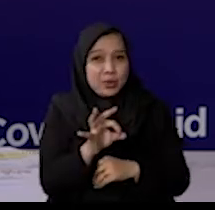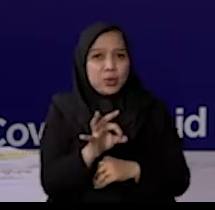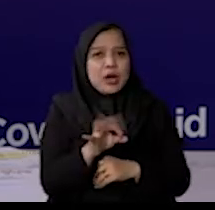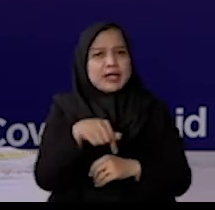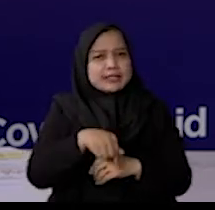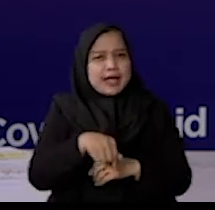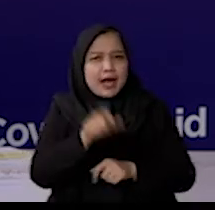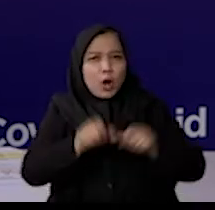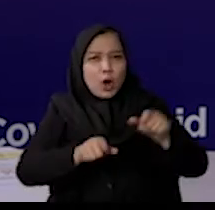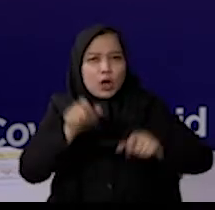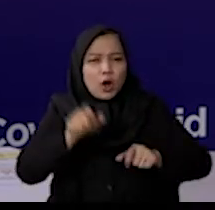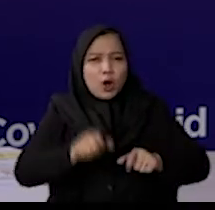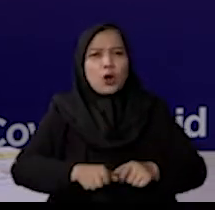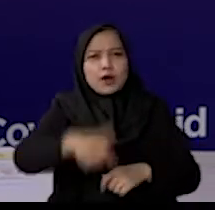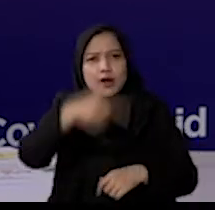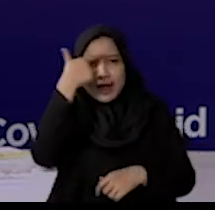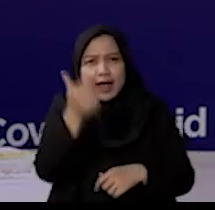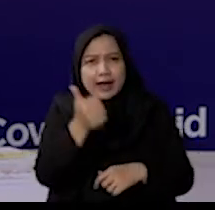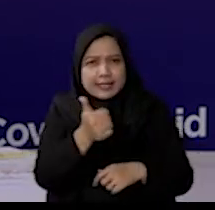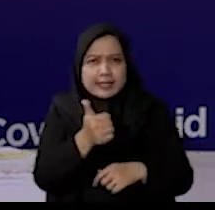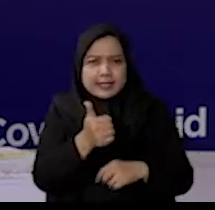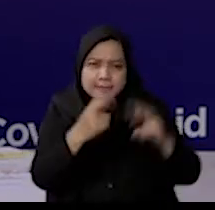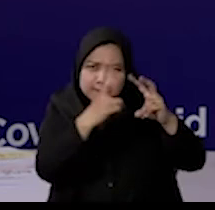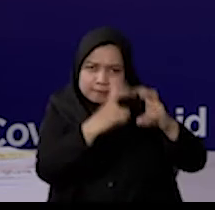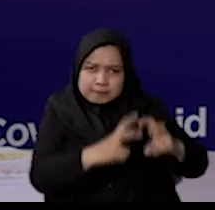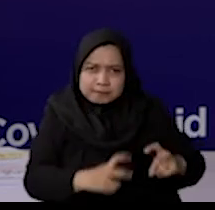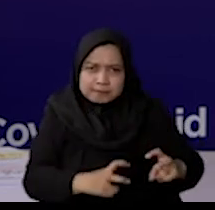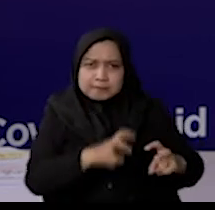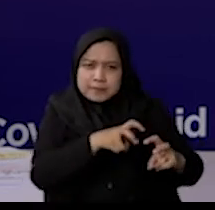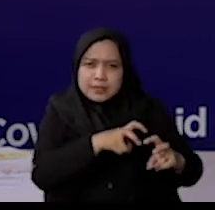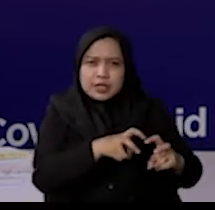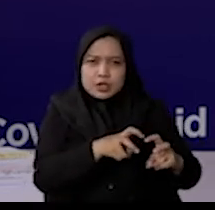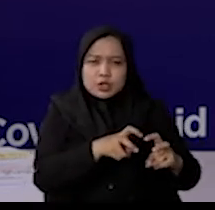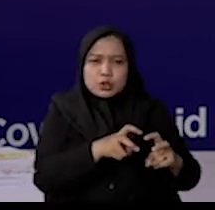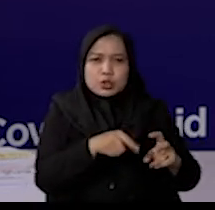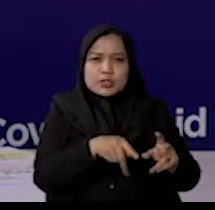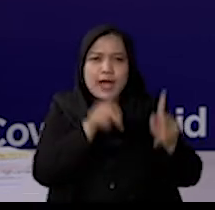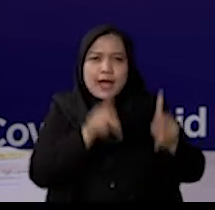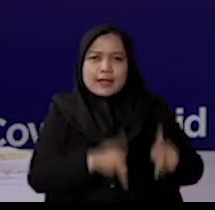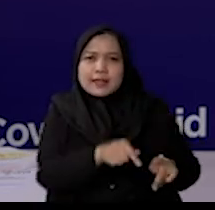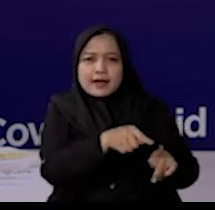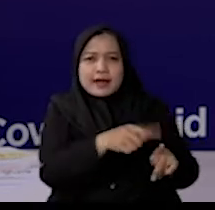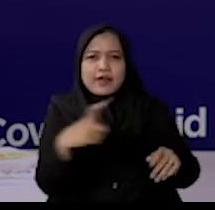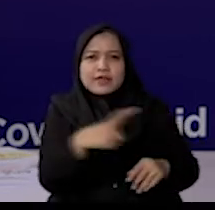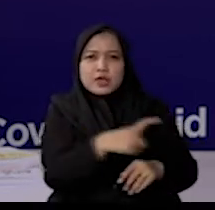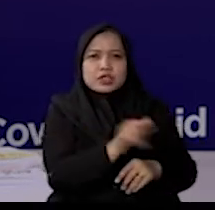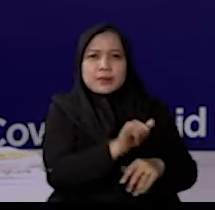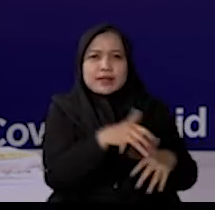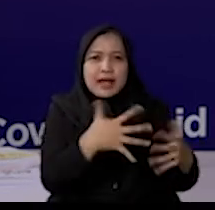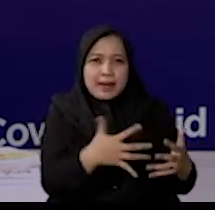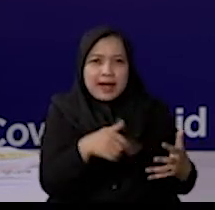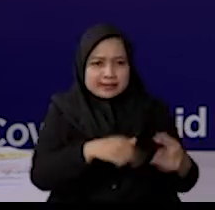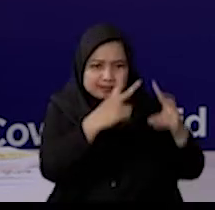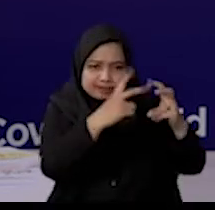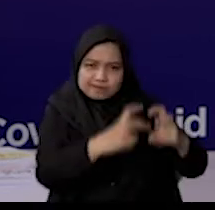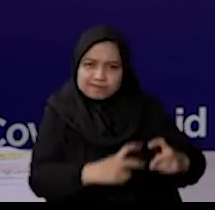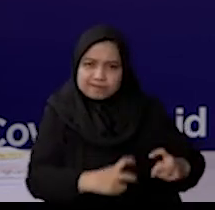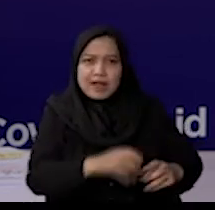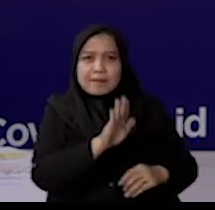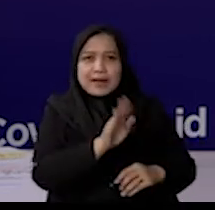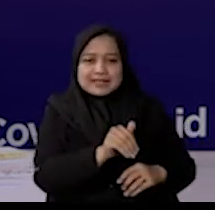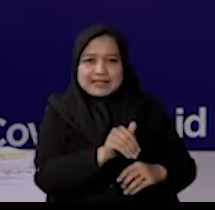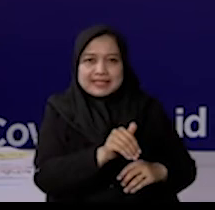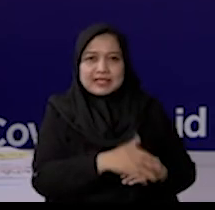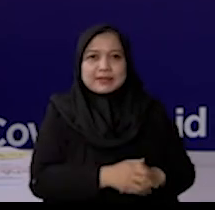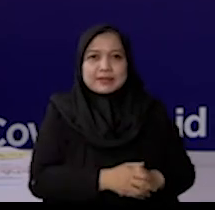mencoba mengenali karakteristik penyakit ini, dan masih terus berlangsung. Riset ini untuk